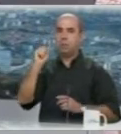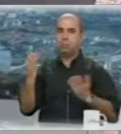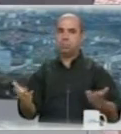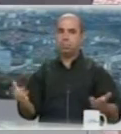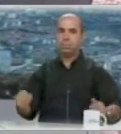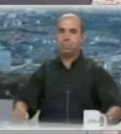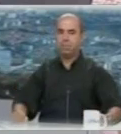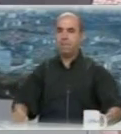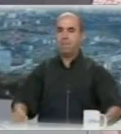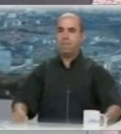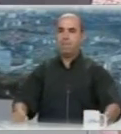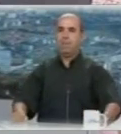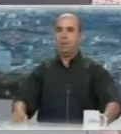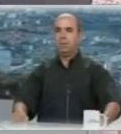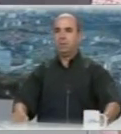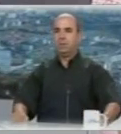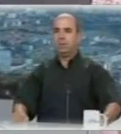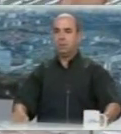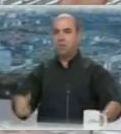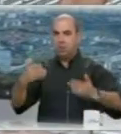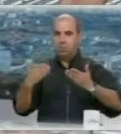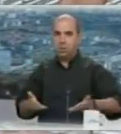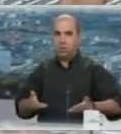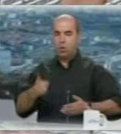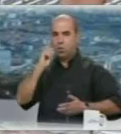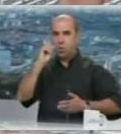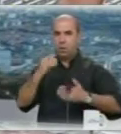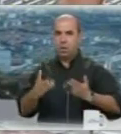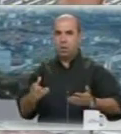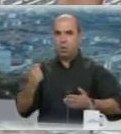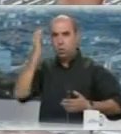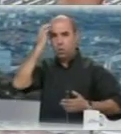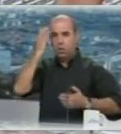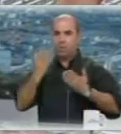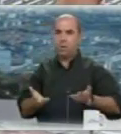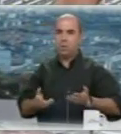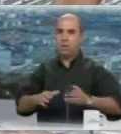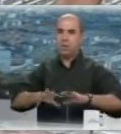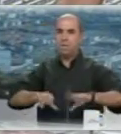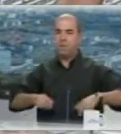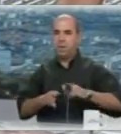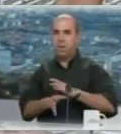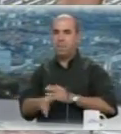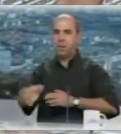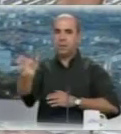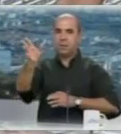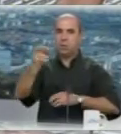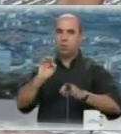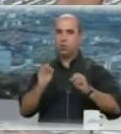أنه صح الصور أبلغ من الكلمة، لكن هي الدوودة حالية، الحالية اللي معروفة حاليا، الناس راهي تدوز عليها وتعرفها كيفاش